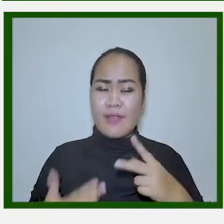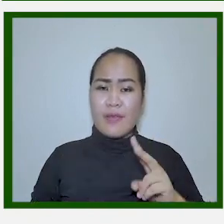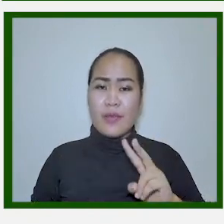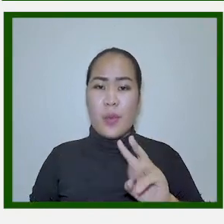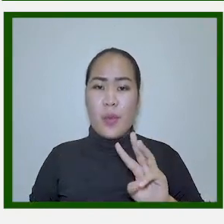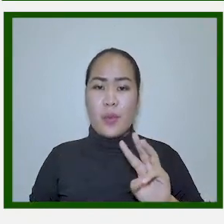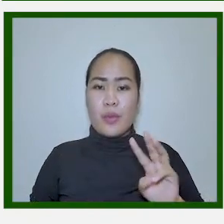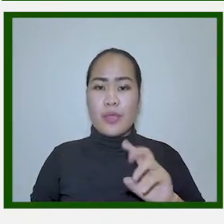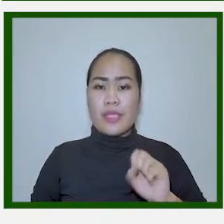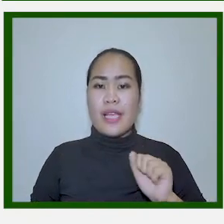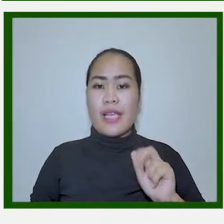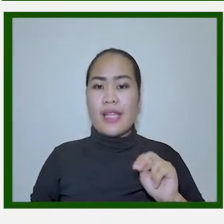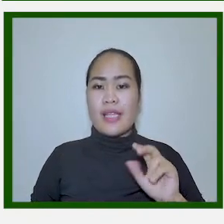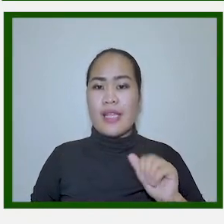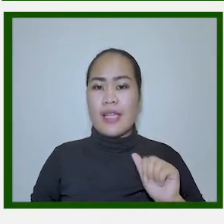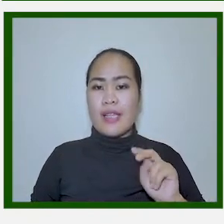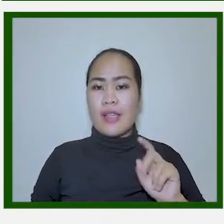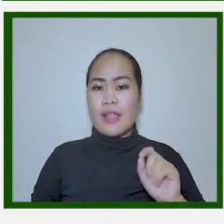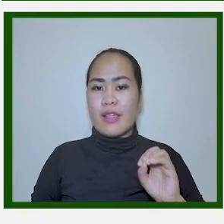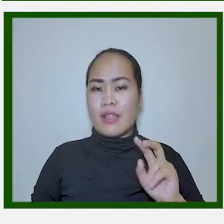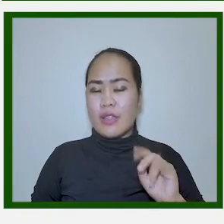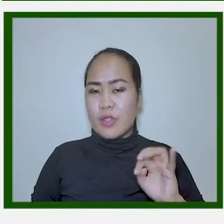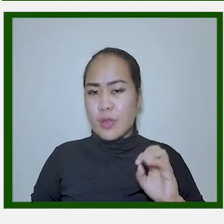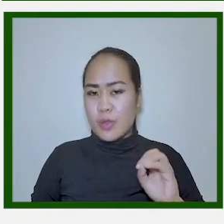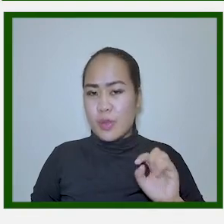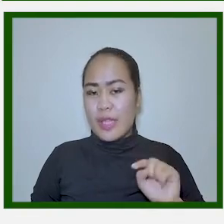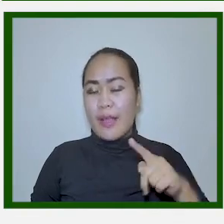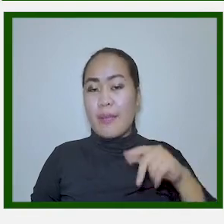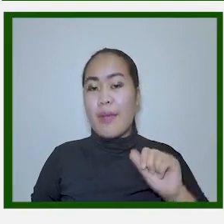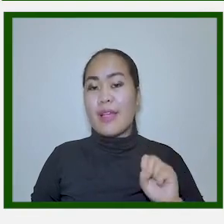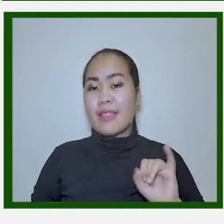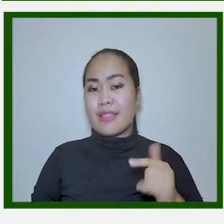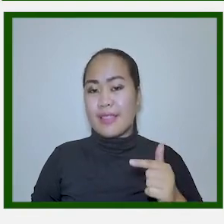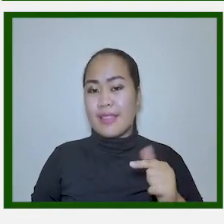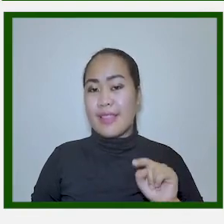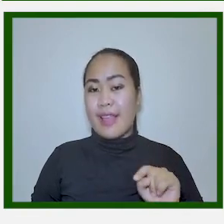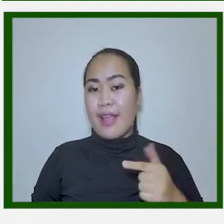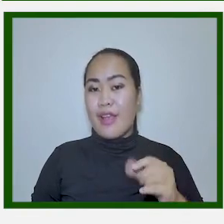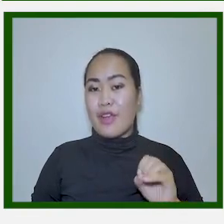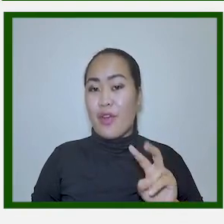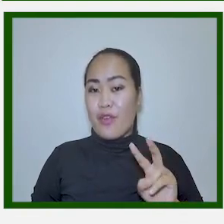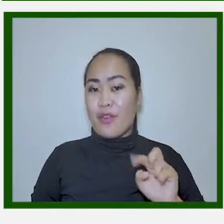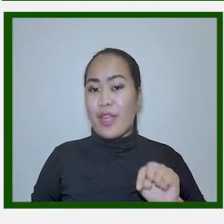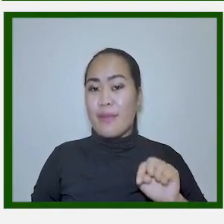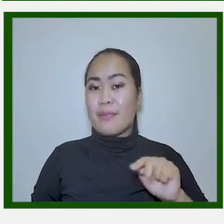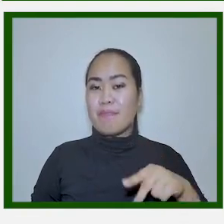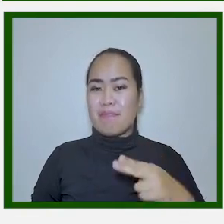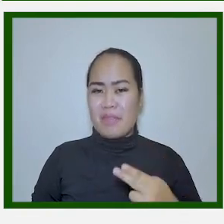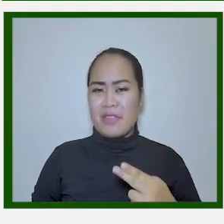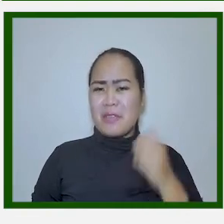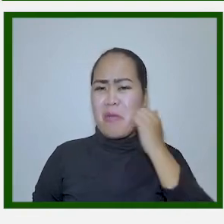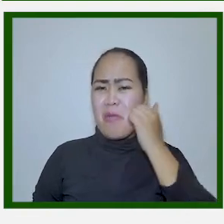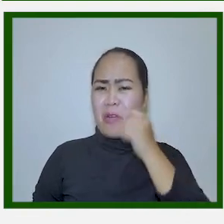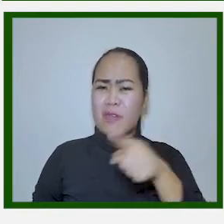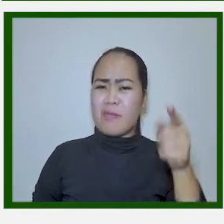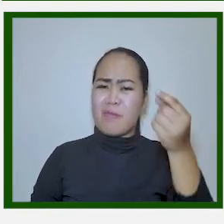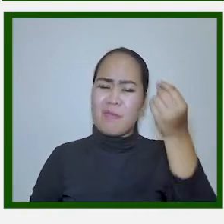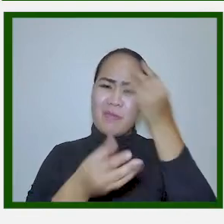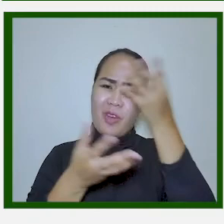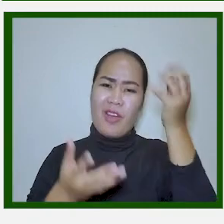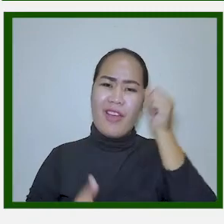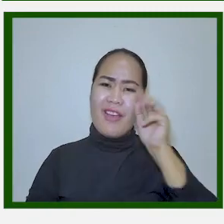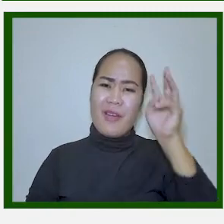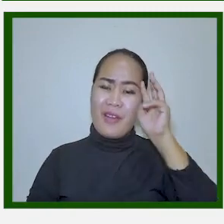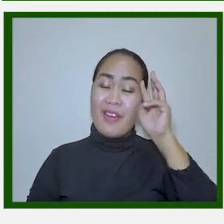sanantonio.pasigcity.gov.ph para po talagang always updated po tayo, no. Naandiyan po ang ating mga